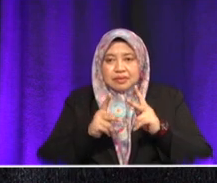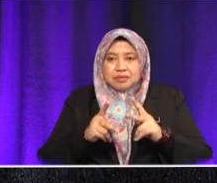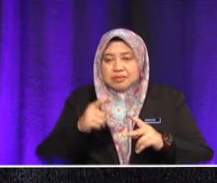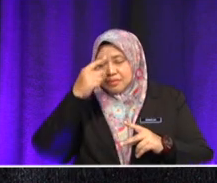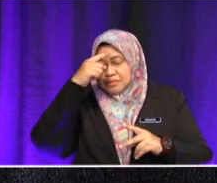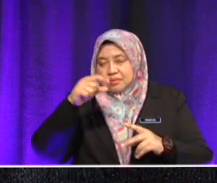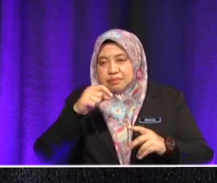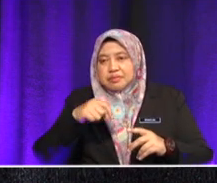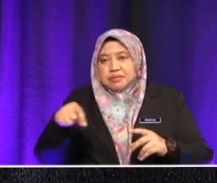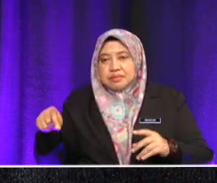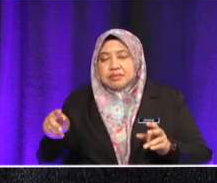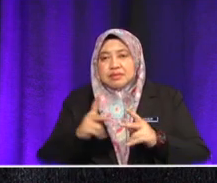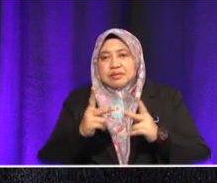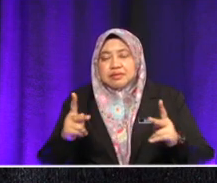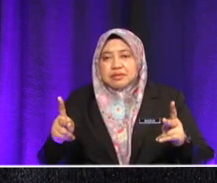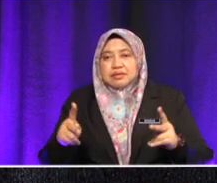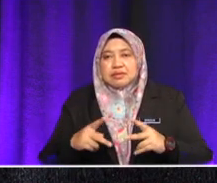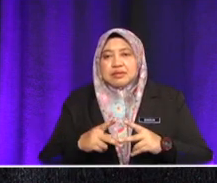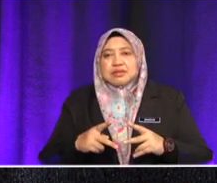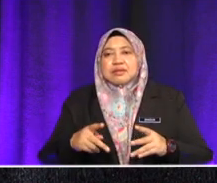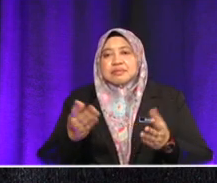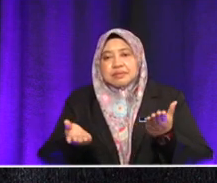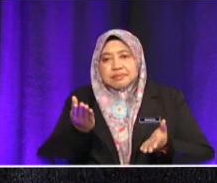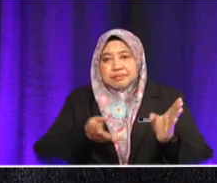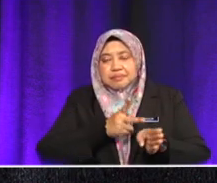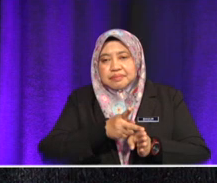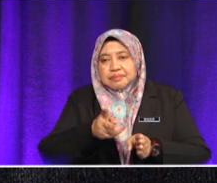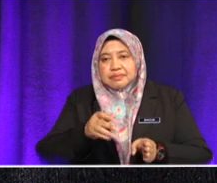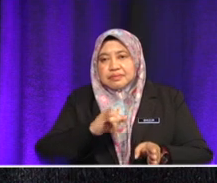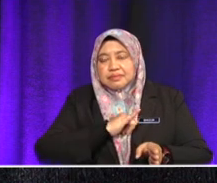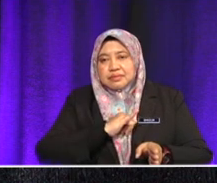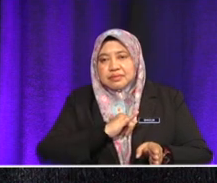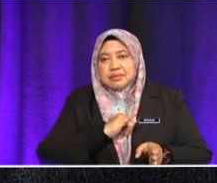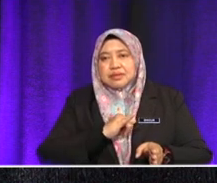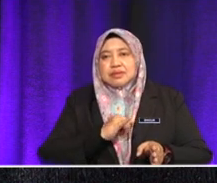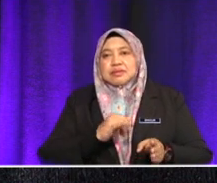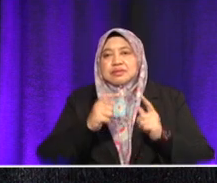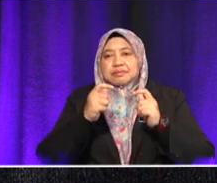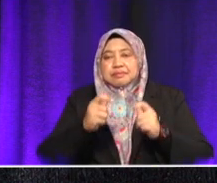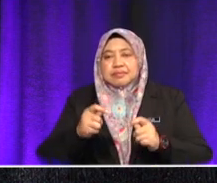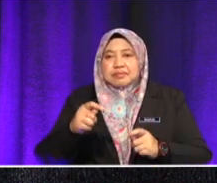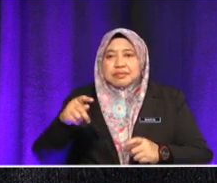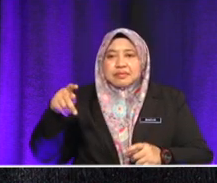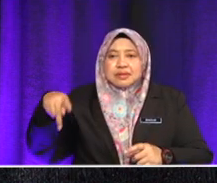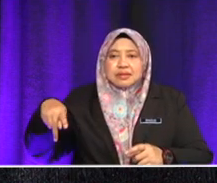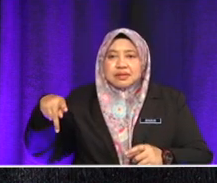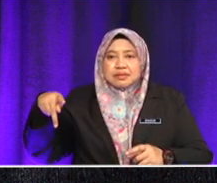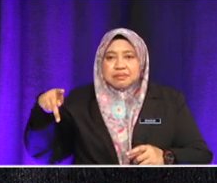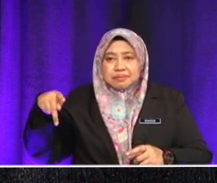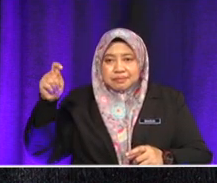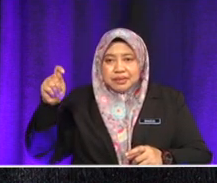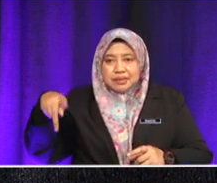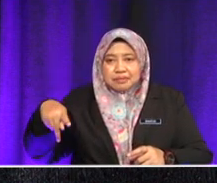prenggan jika berdasarkan pertimbangan profesional saya kita akan Letakkan pada tahap memuaskan maksudnya